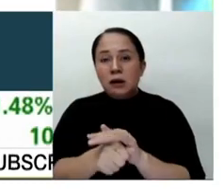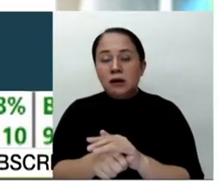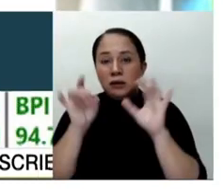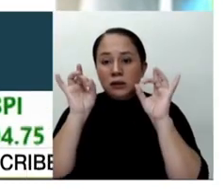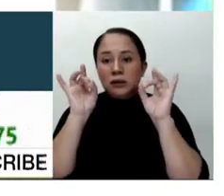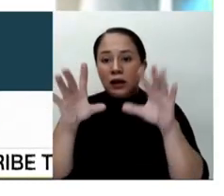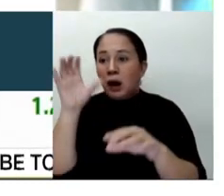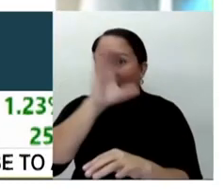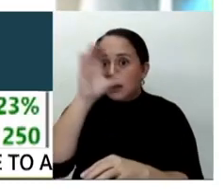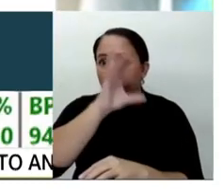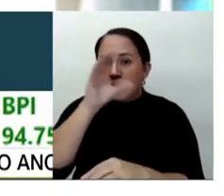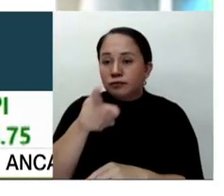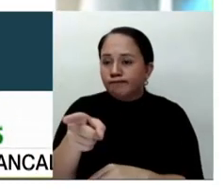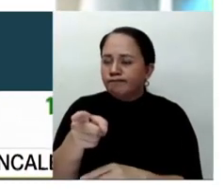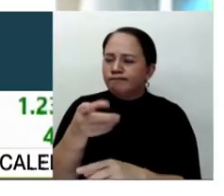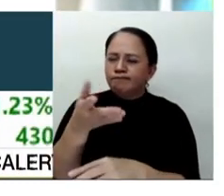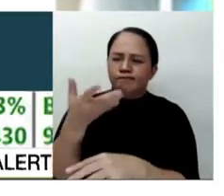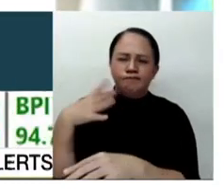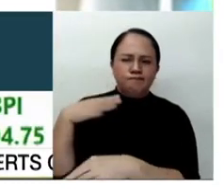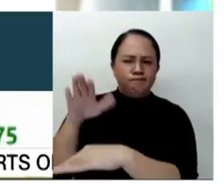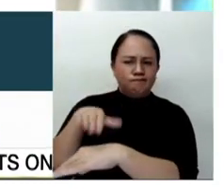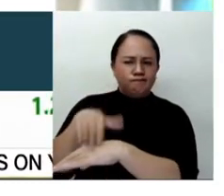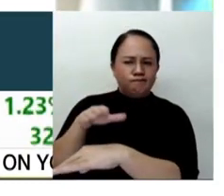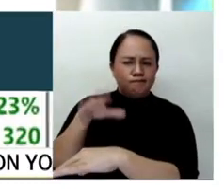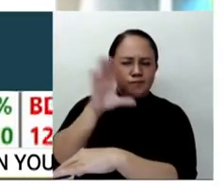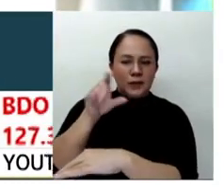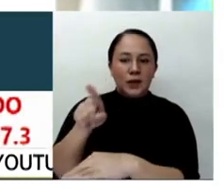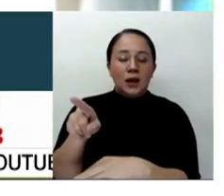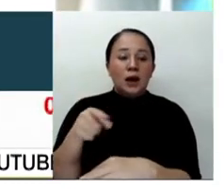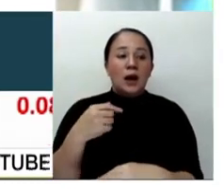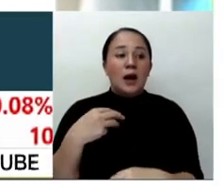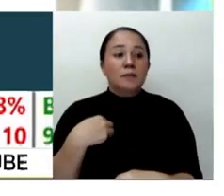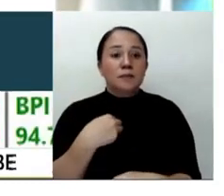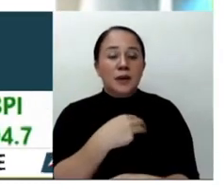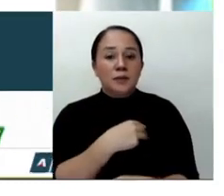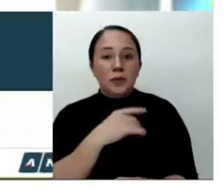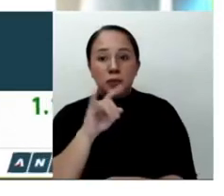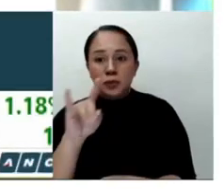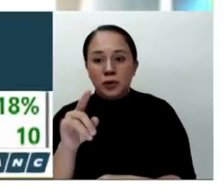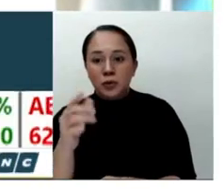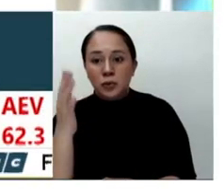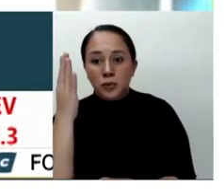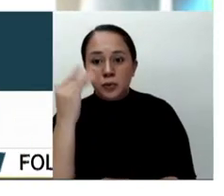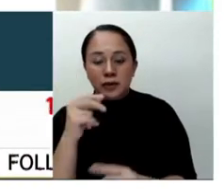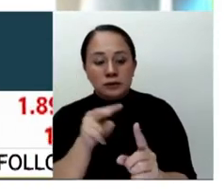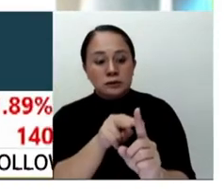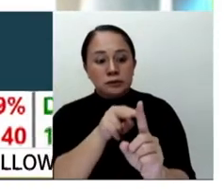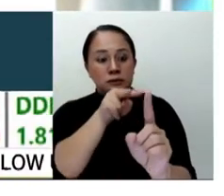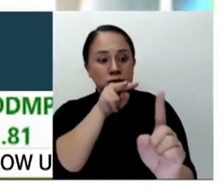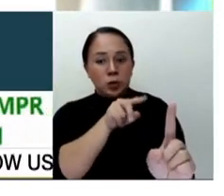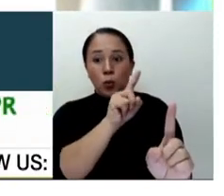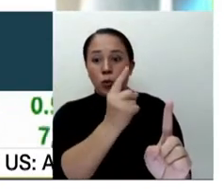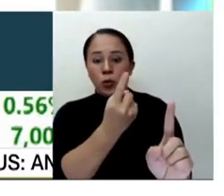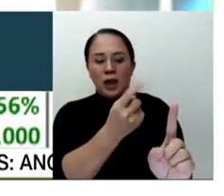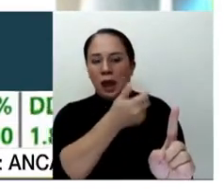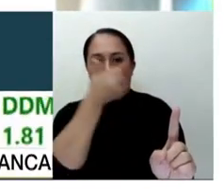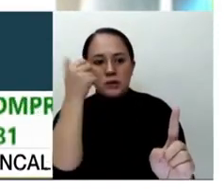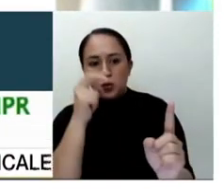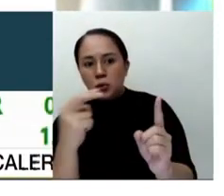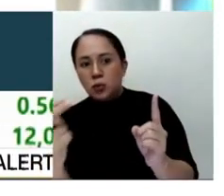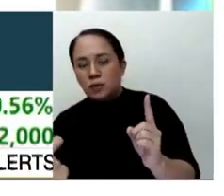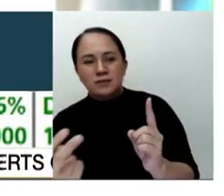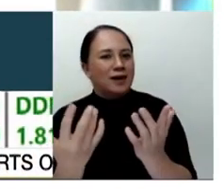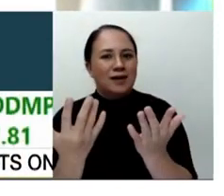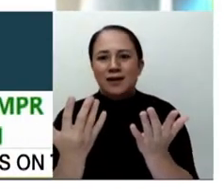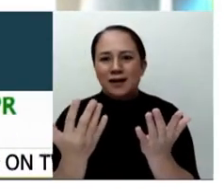hahanapin kita. So sabi ko, dahil mayroong mga members din ng media, just because yun na yung angulo nila, ayaw na nilang palitan.